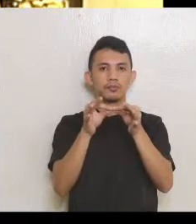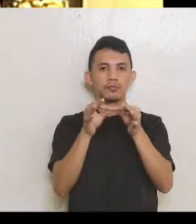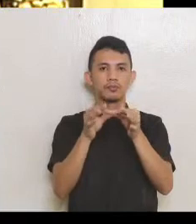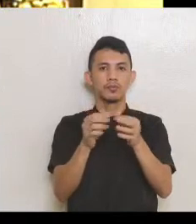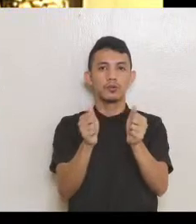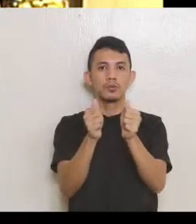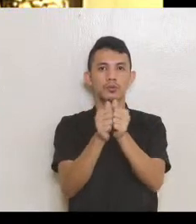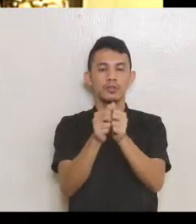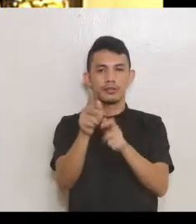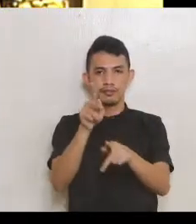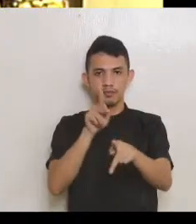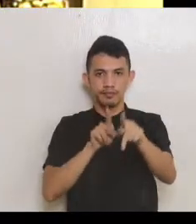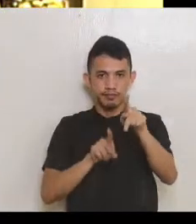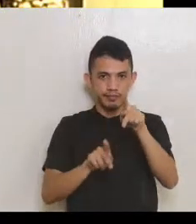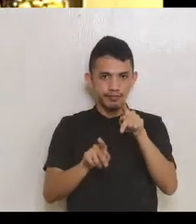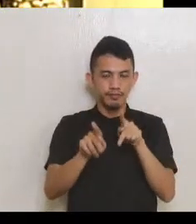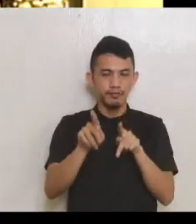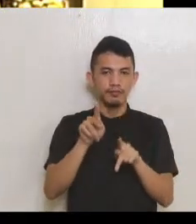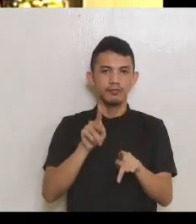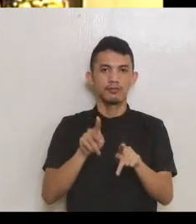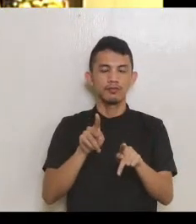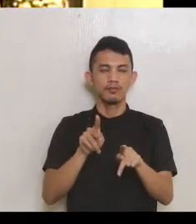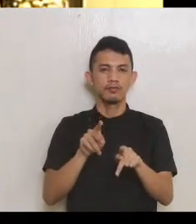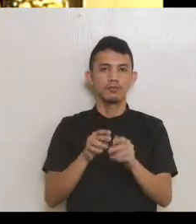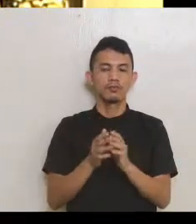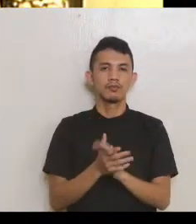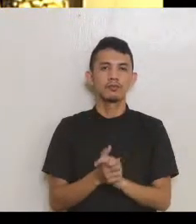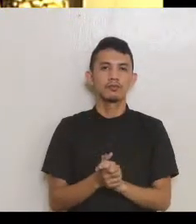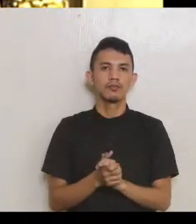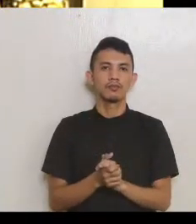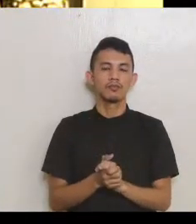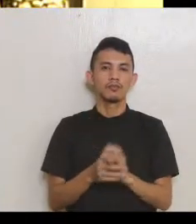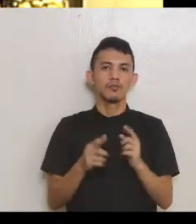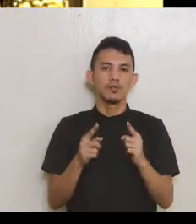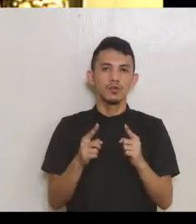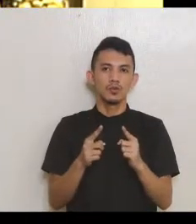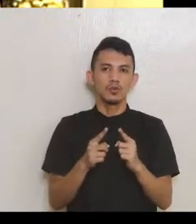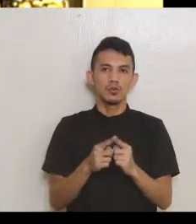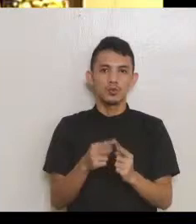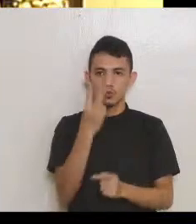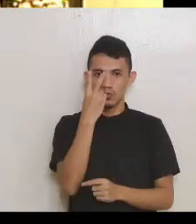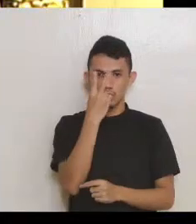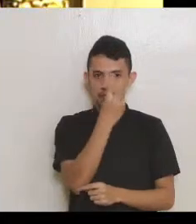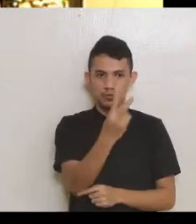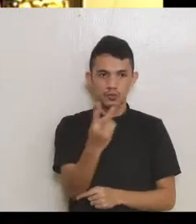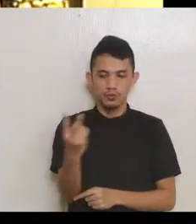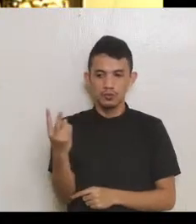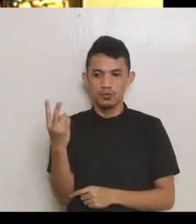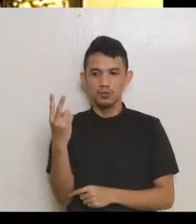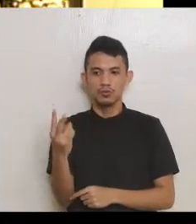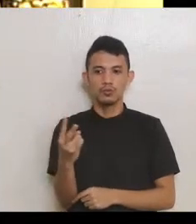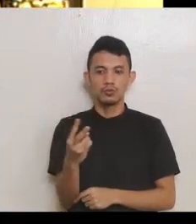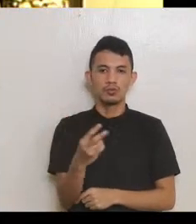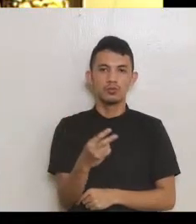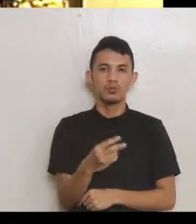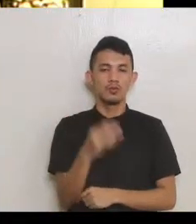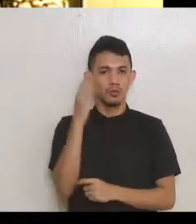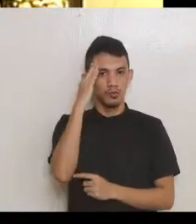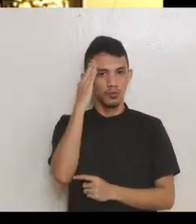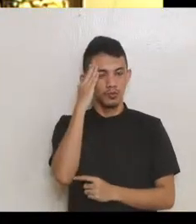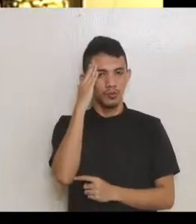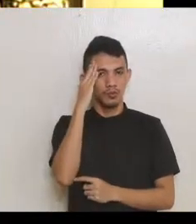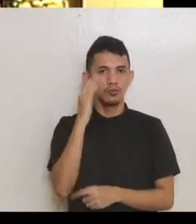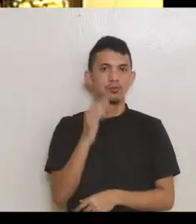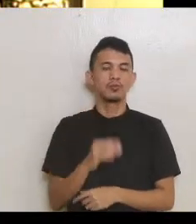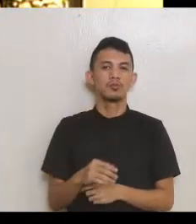katawhan. Aron pud pagtino kung naapa ba sila didto kay basin o wala na dihang atong